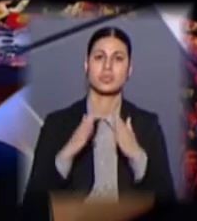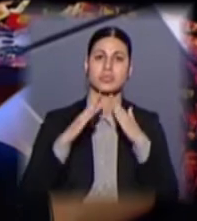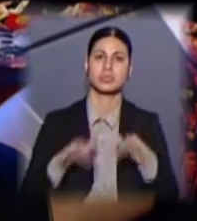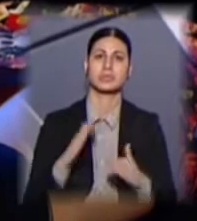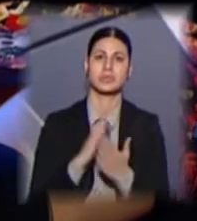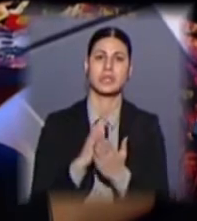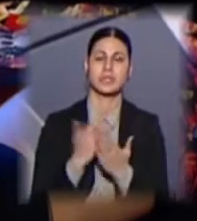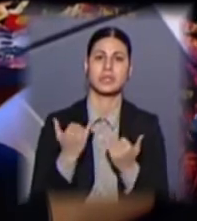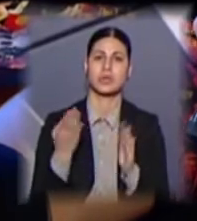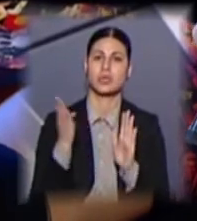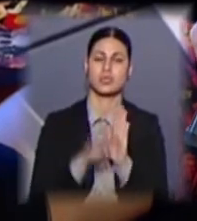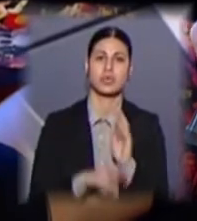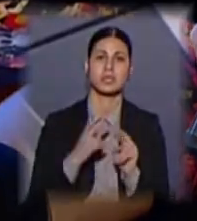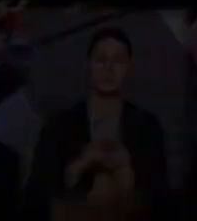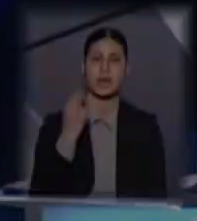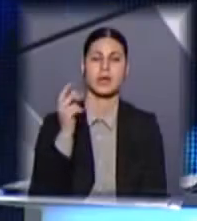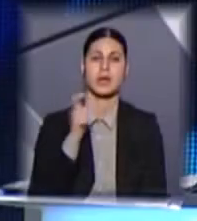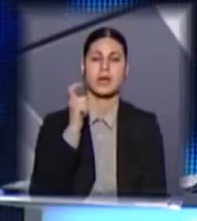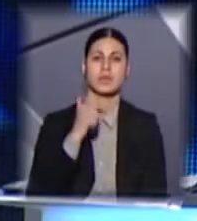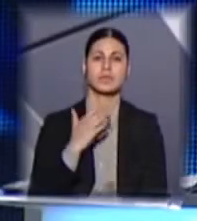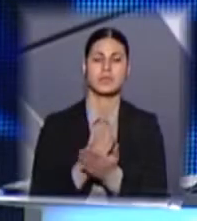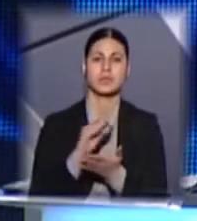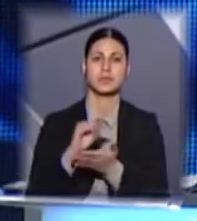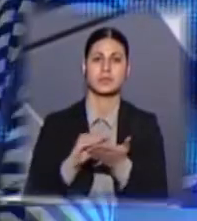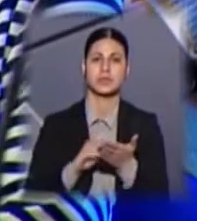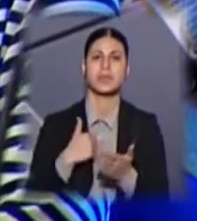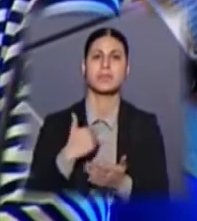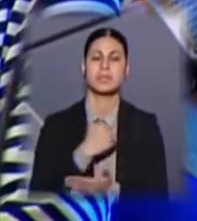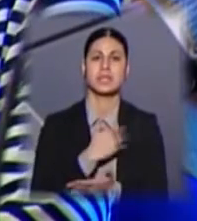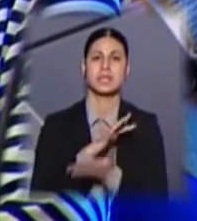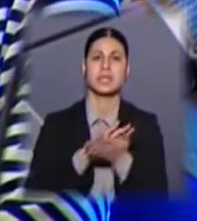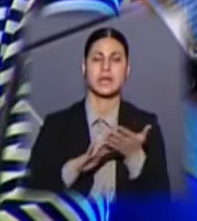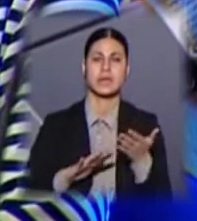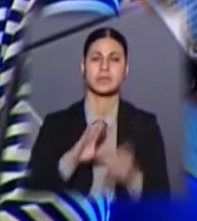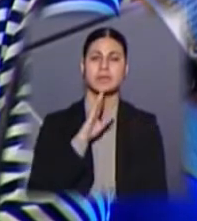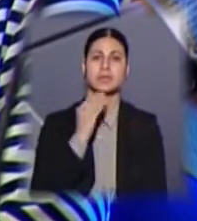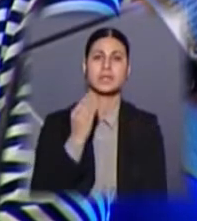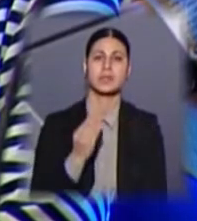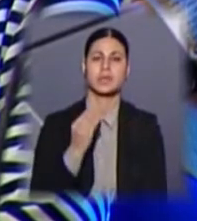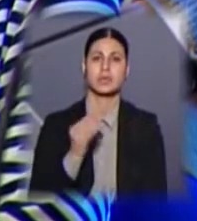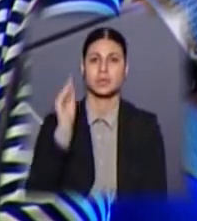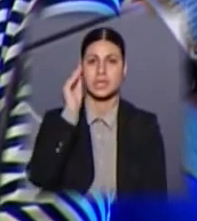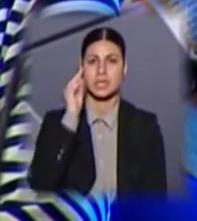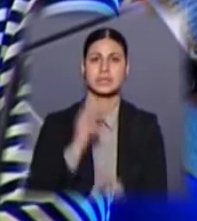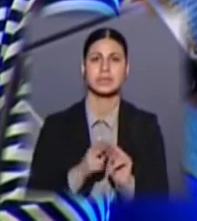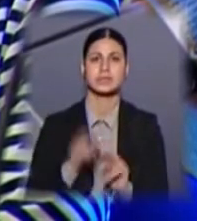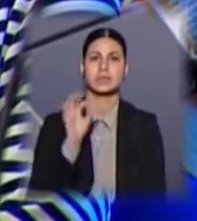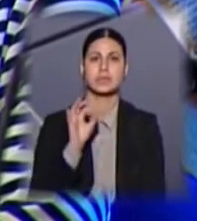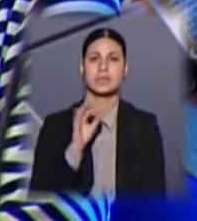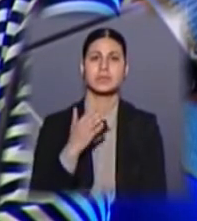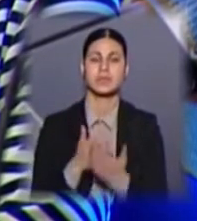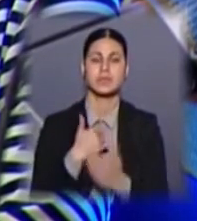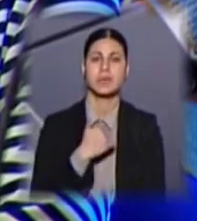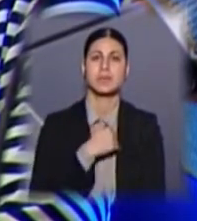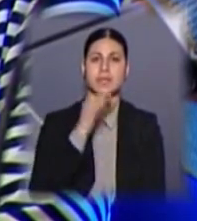დანგრევის პირასაა და ეს არის კატასტროფა. მინდა გავაგრძელო გაბატონის აზრი იმის თაობას, ანუ მე მინდა